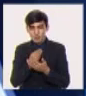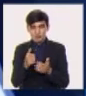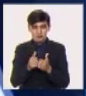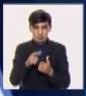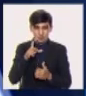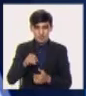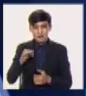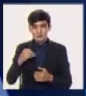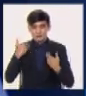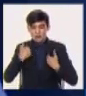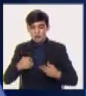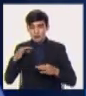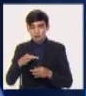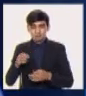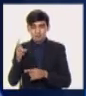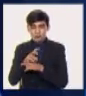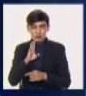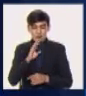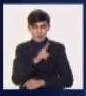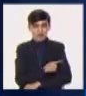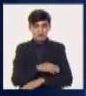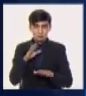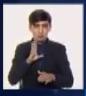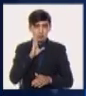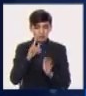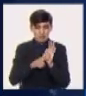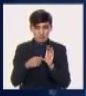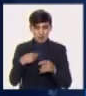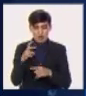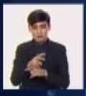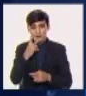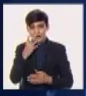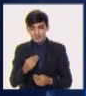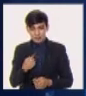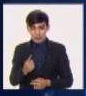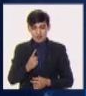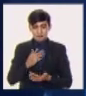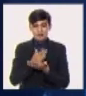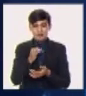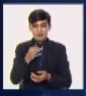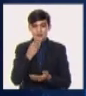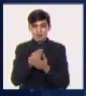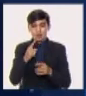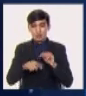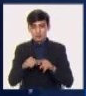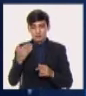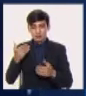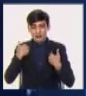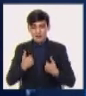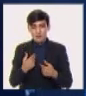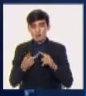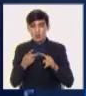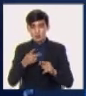бүгін сүйегіне келгендер таңғы жеттен жүрміз дейді. Кейбір мұнда айналасы екі күннің ішінде екінші туысының мүрдесін алуға